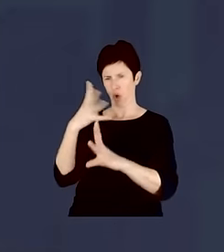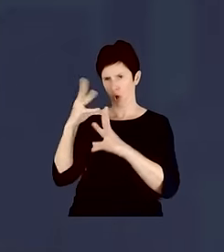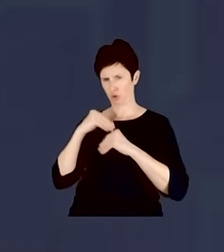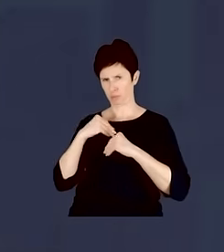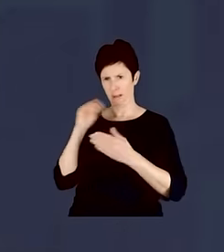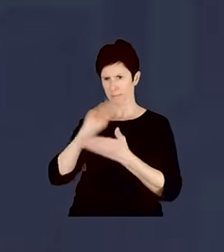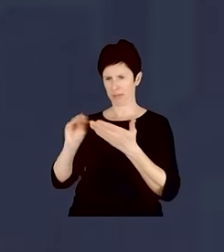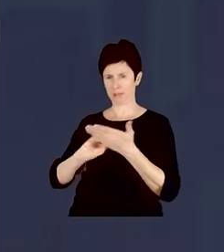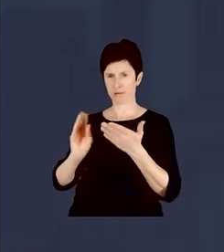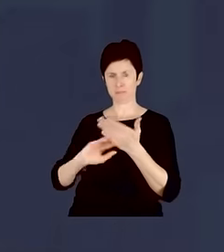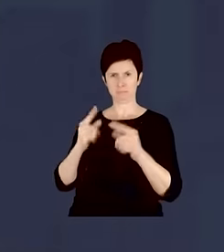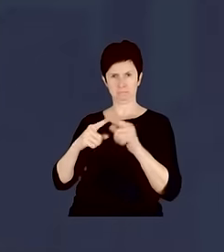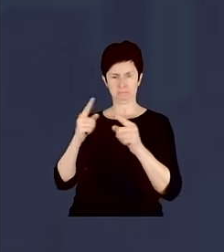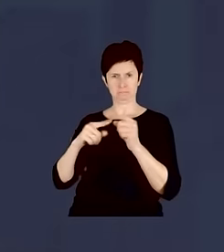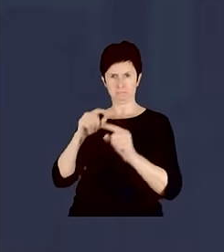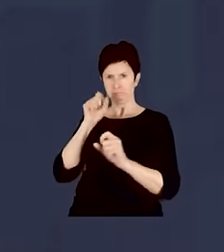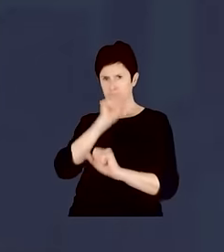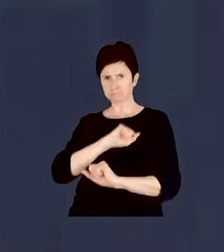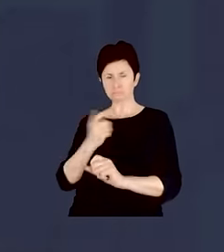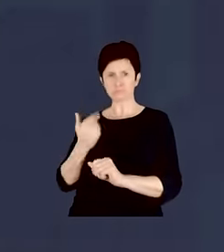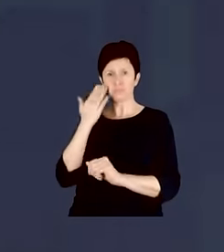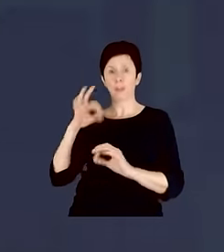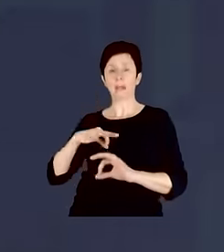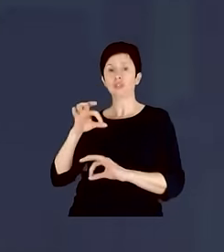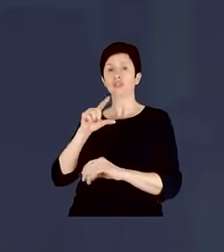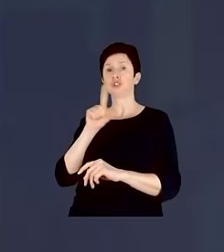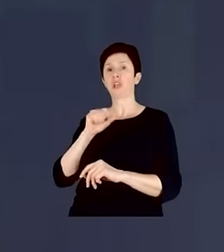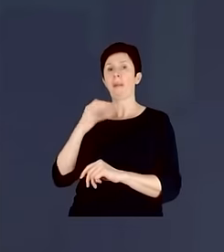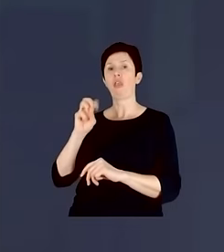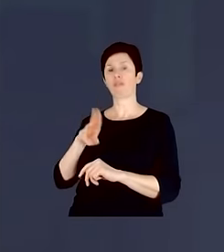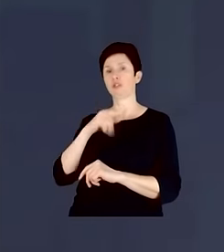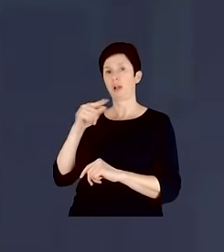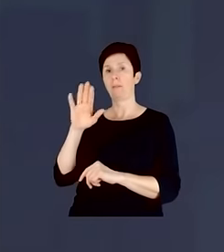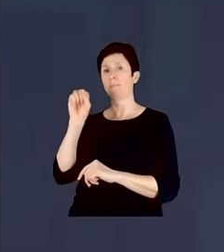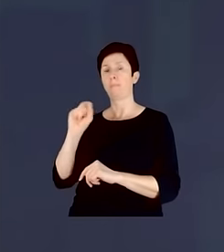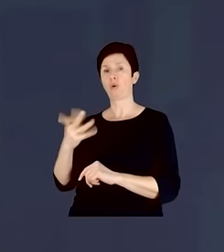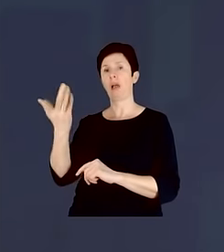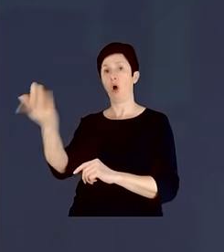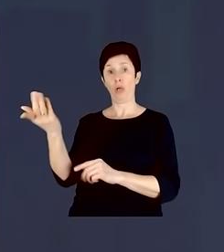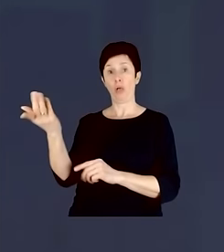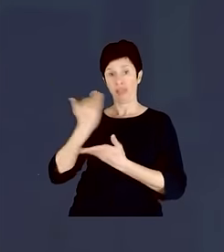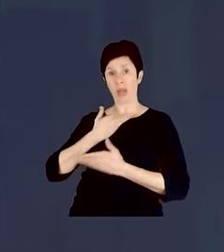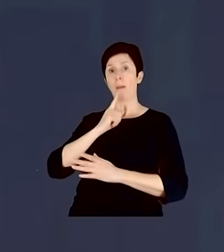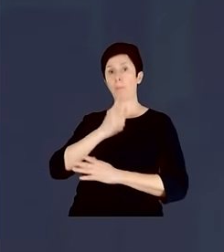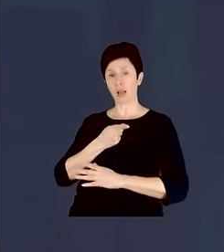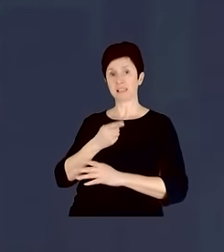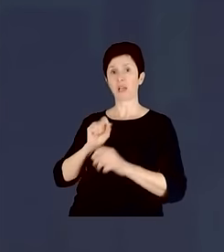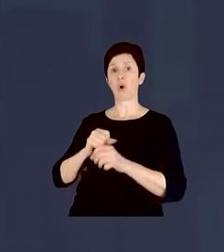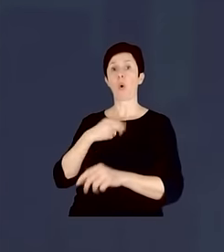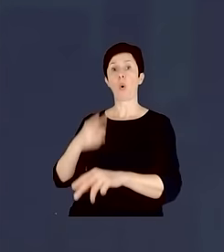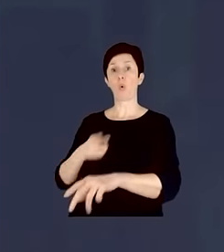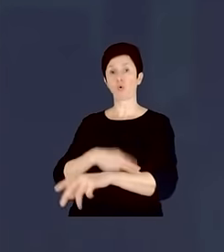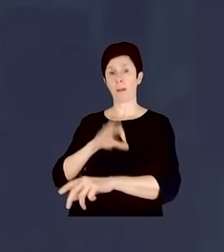pani minister Dziemianowicz-Bąk, w którym wydała mi polecenie służbowe, aby Urząd do Spraw Kombatantów